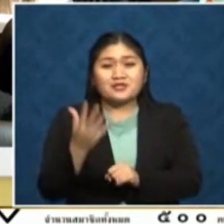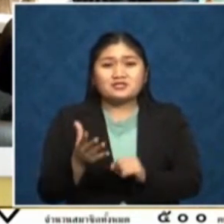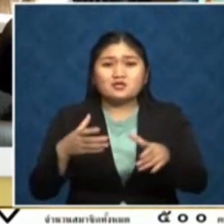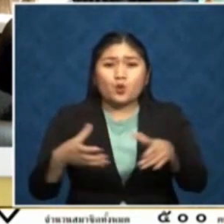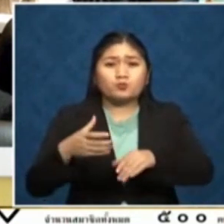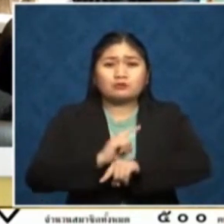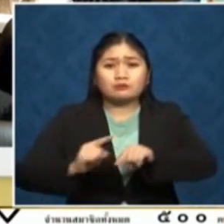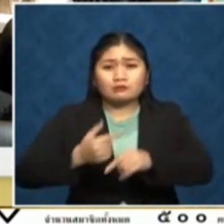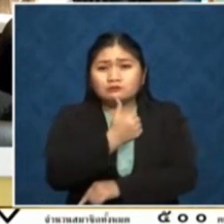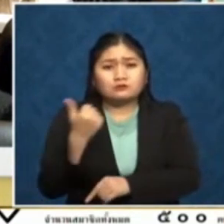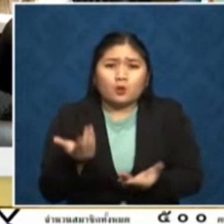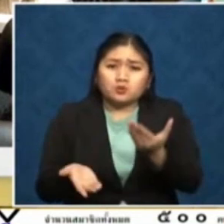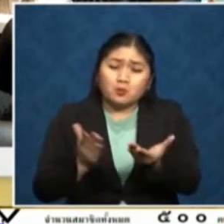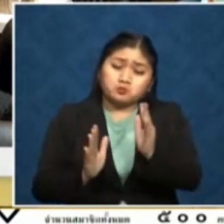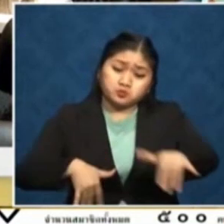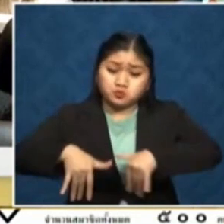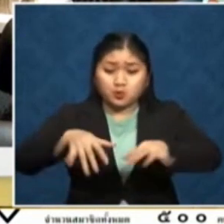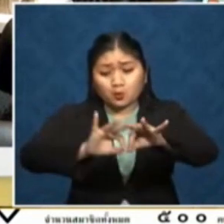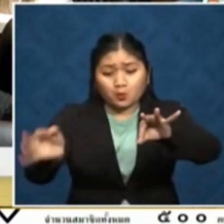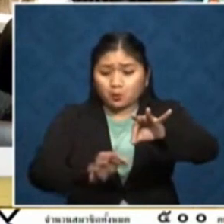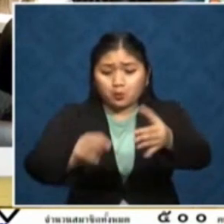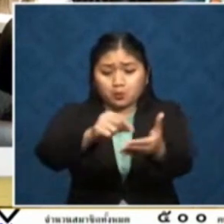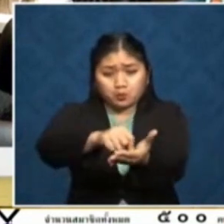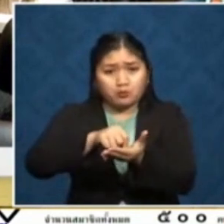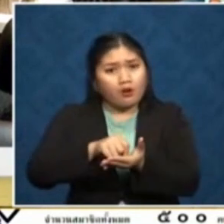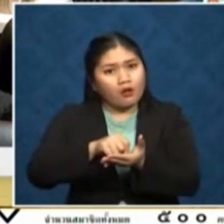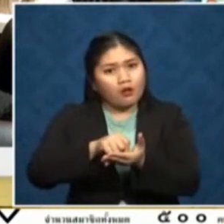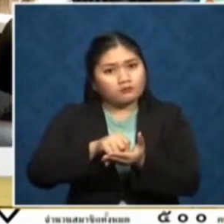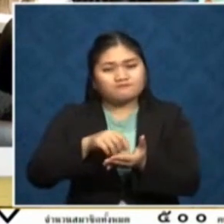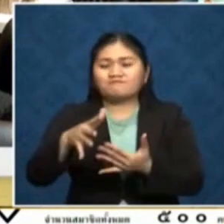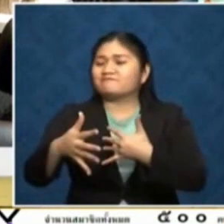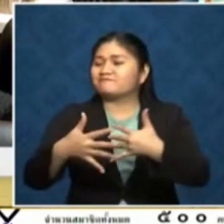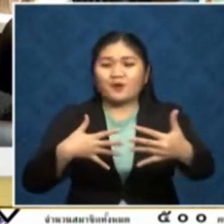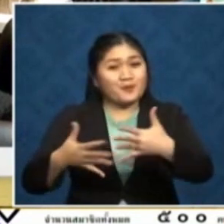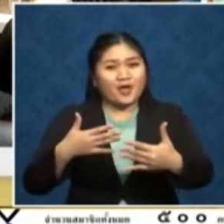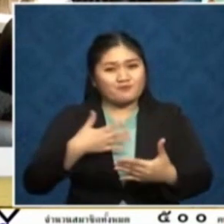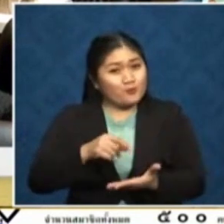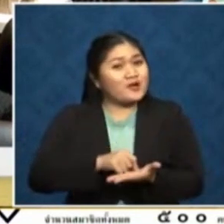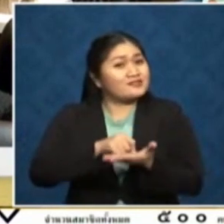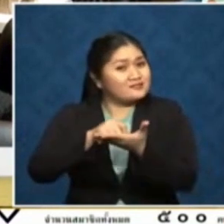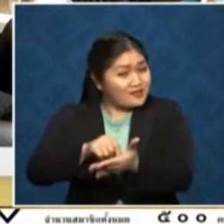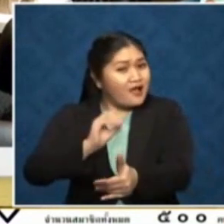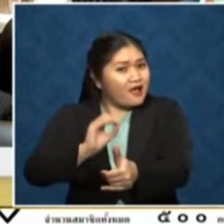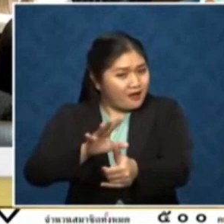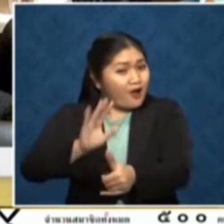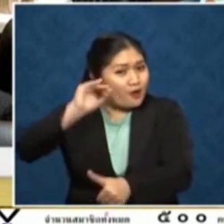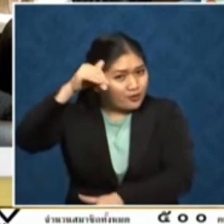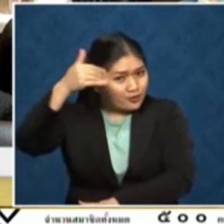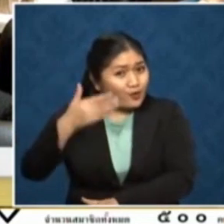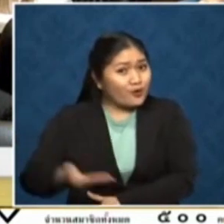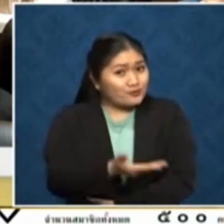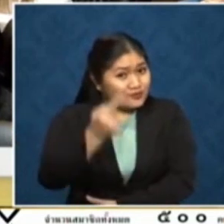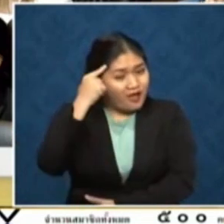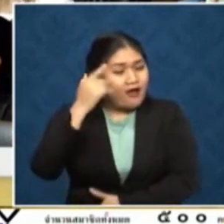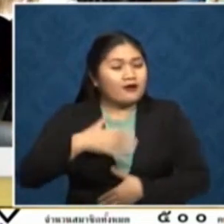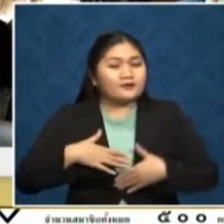เราตั้งเนี่ยบอกว่าโควต้าของก้าวไกลคงไม่พอที่จะให้หรือพรรคต่างๆคงไม่พอที่จะให้ภาคประชาชนที่เขาจะเสน